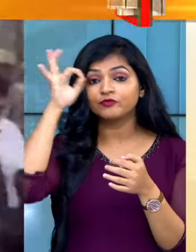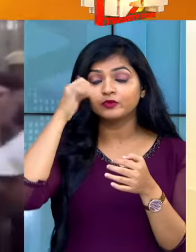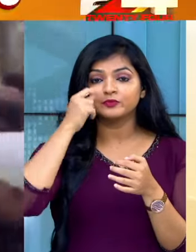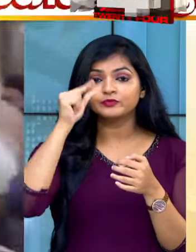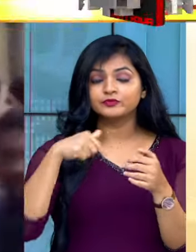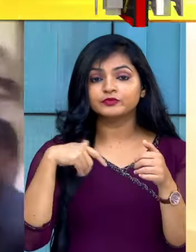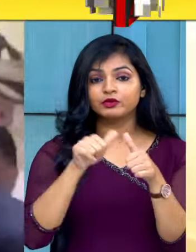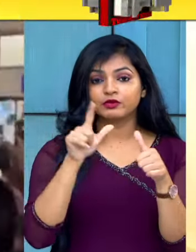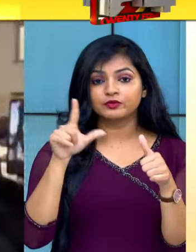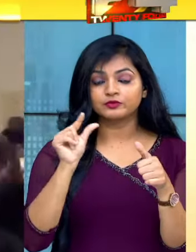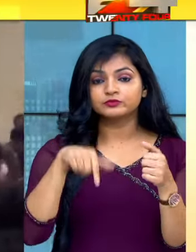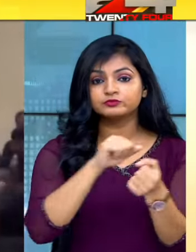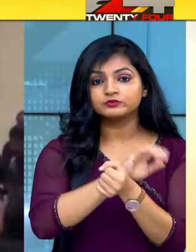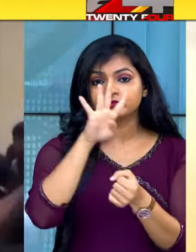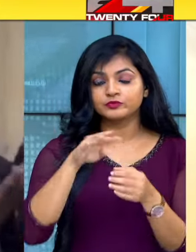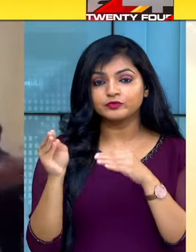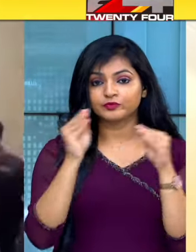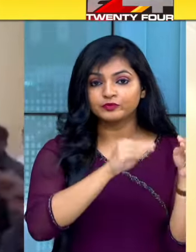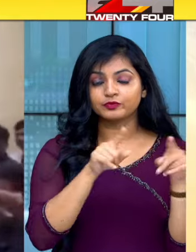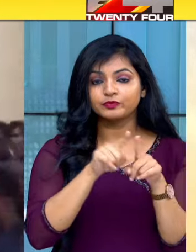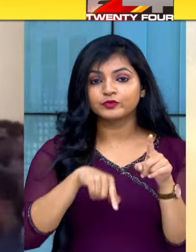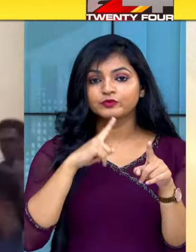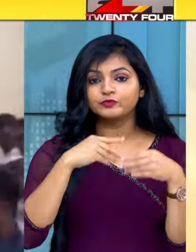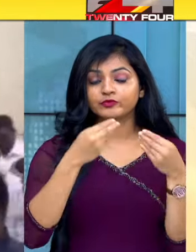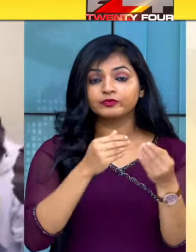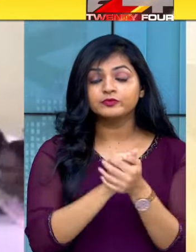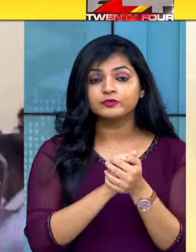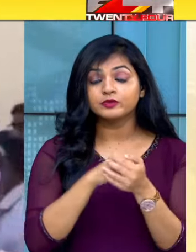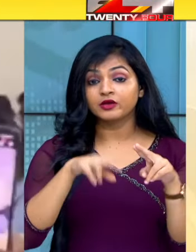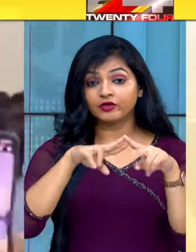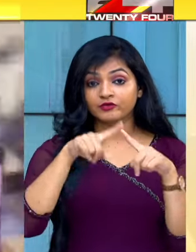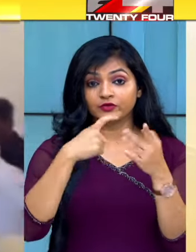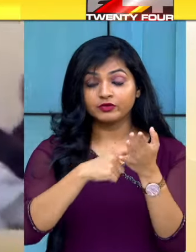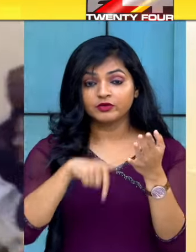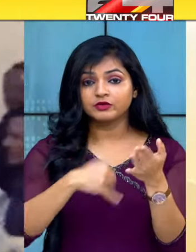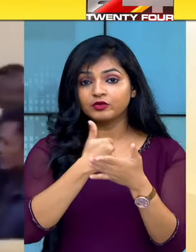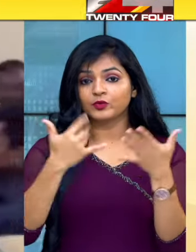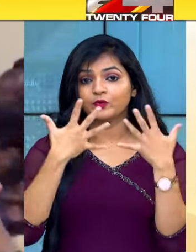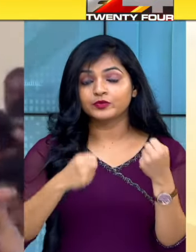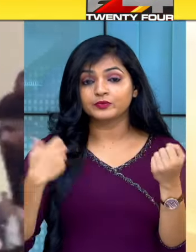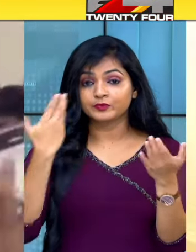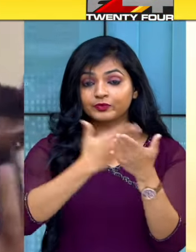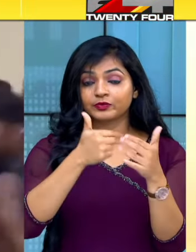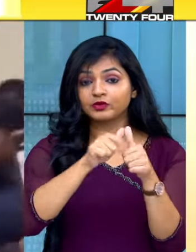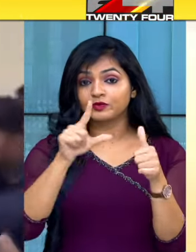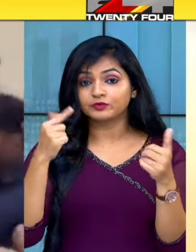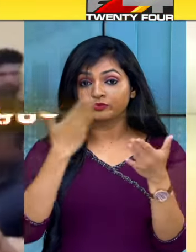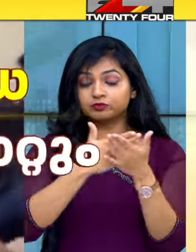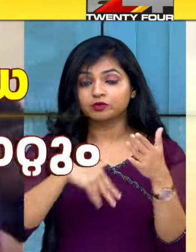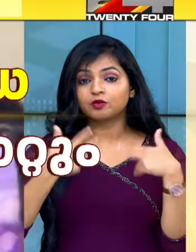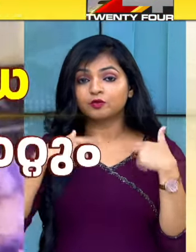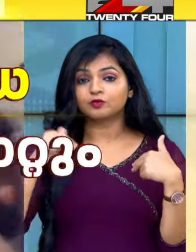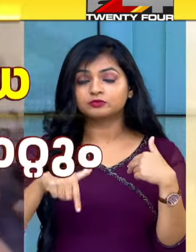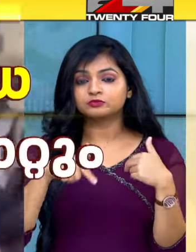അർജുൻ ജയിലിലേക്ക് പോകേണ്ട സാഹചര്യം നിലവിലുള്ളത്. പക്ഷേ അതേസമയം FIR റദ്ദാക്കണമെന്നാവശ്യപ്പെട്ടുള്ള അല്ലു അർജുൻ്റെ ഹർജി